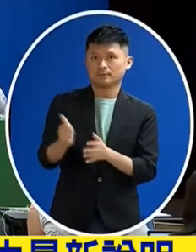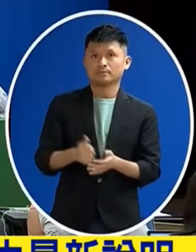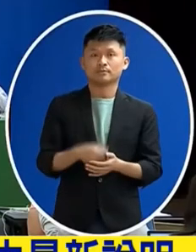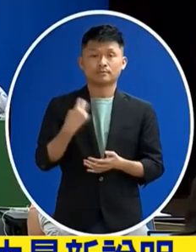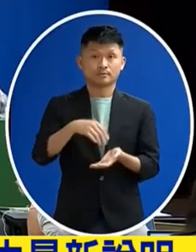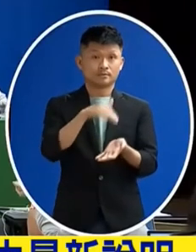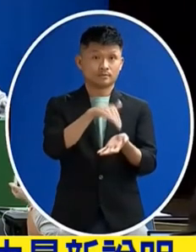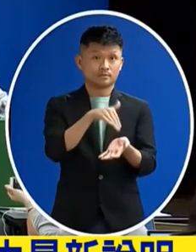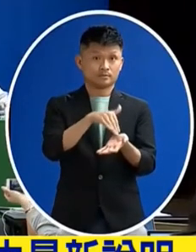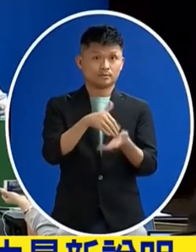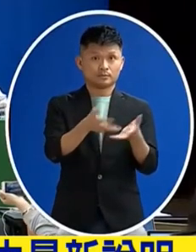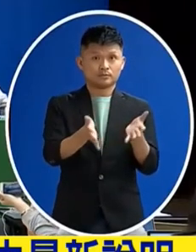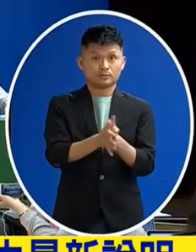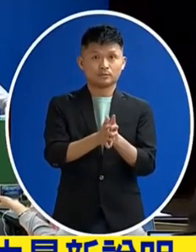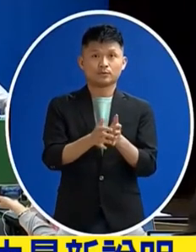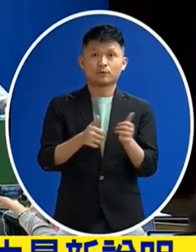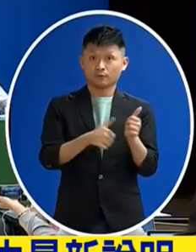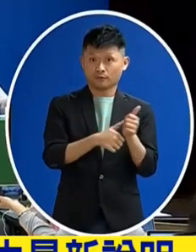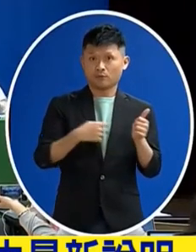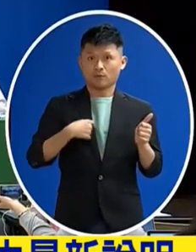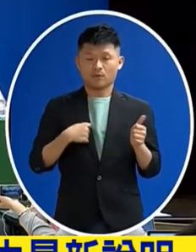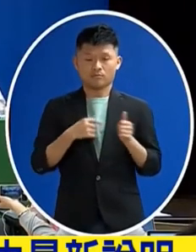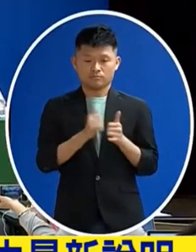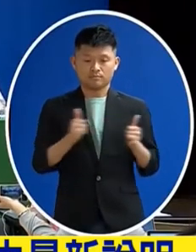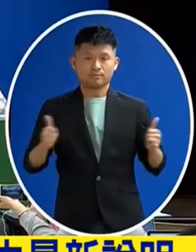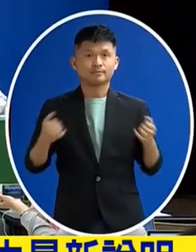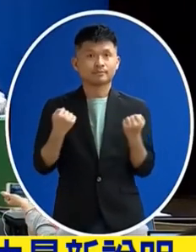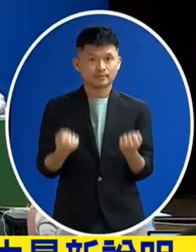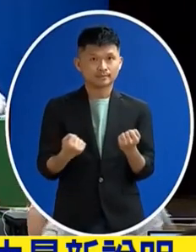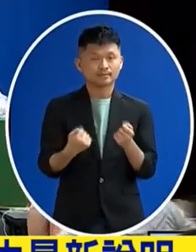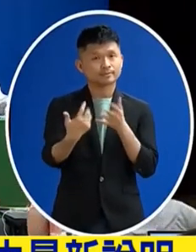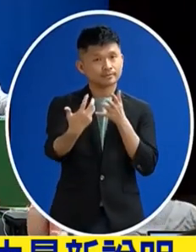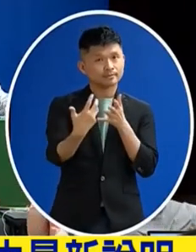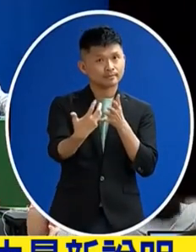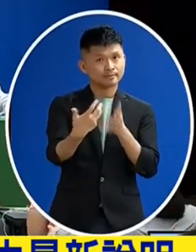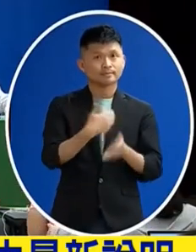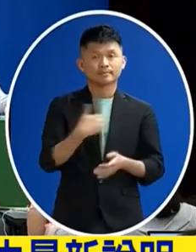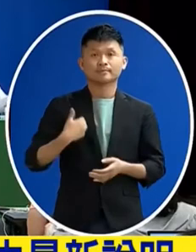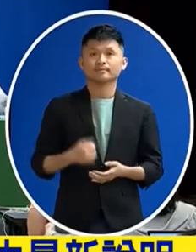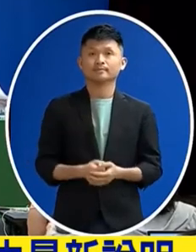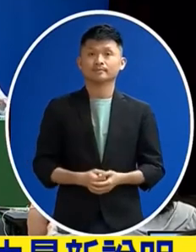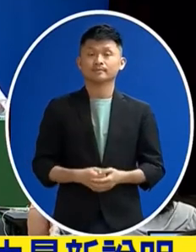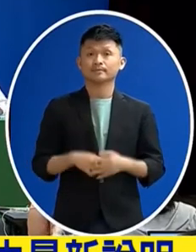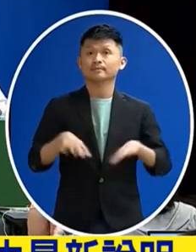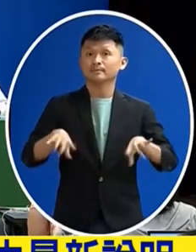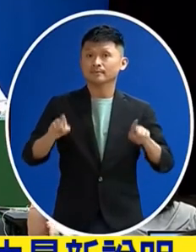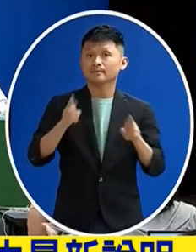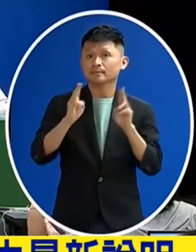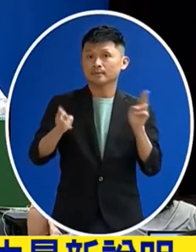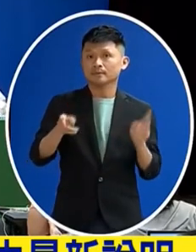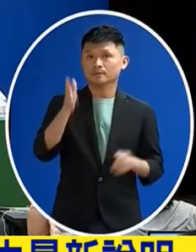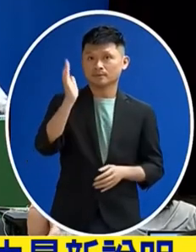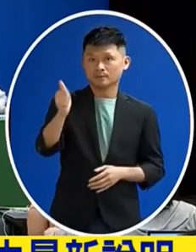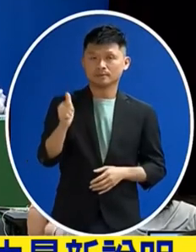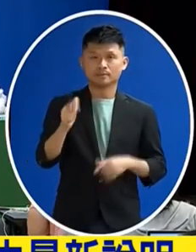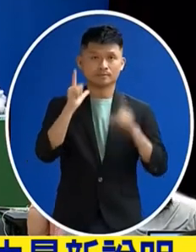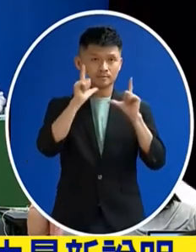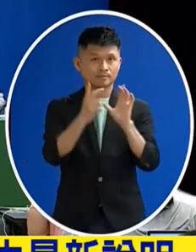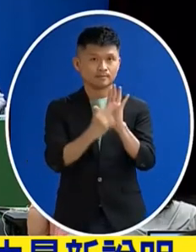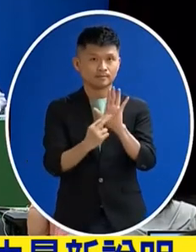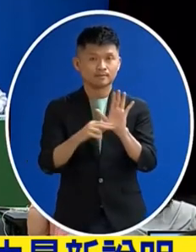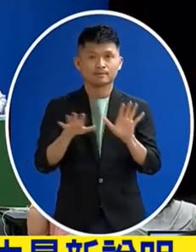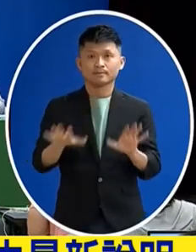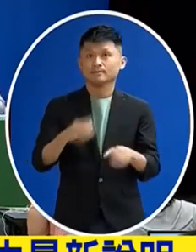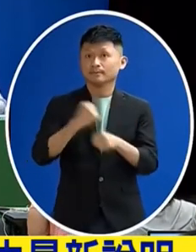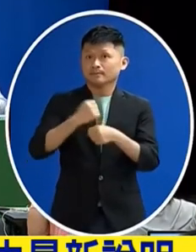以及医疗应变组的罗一清副组长以及我，好，也同时在会场上来回应各位。那现在先请我们指挥官跟大家说明一下